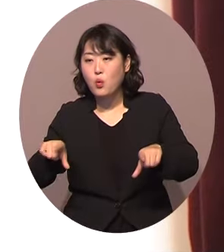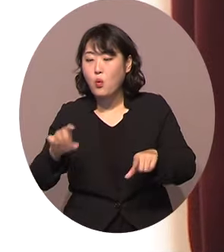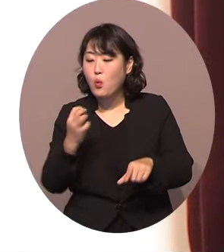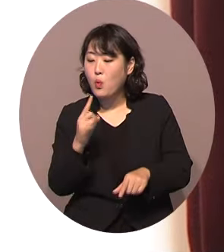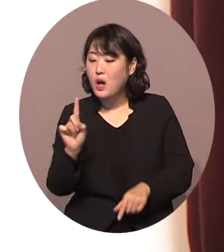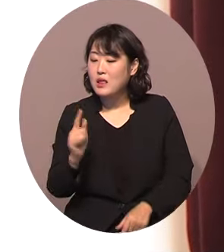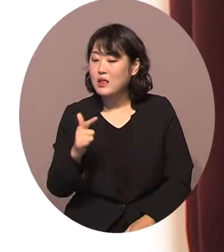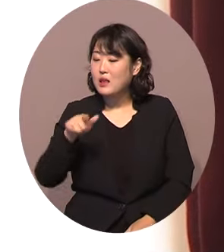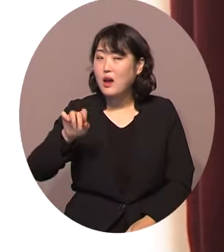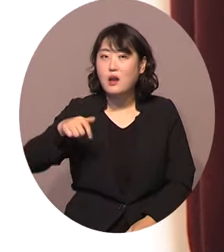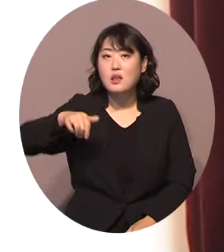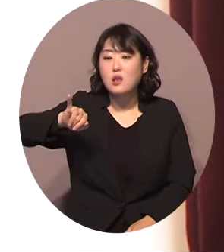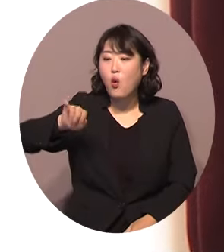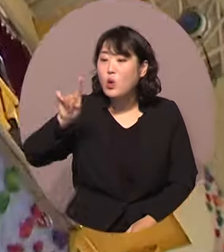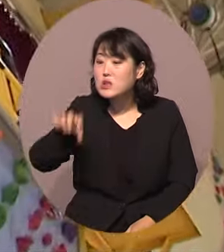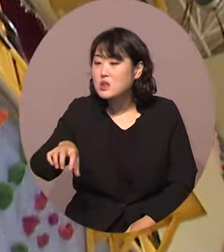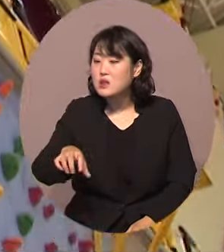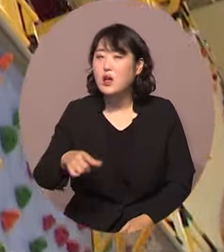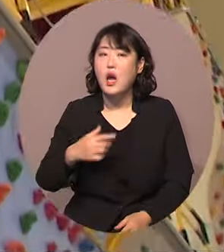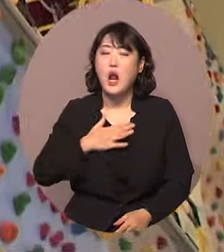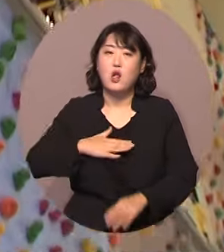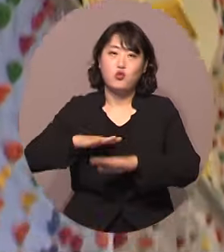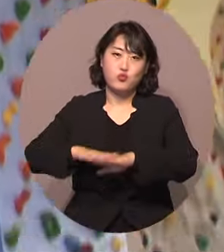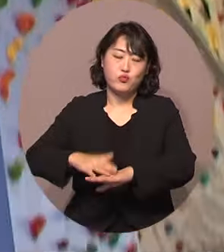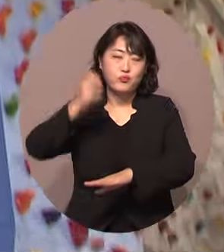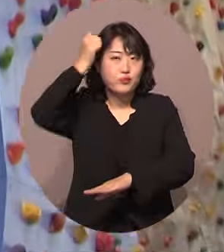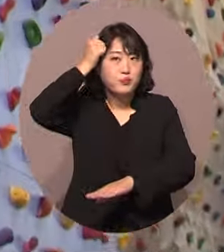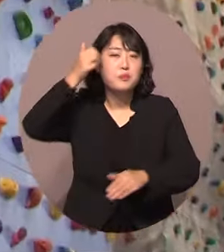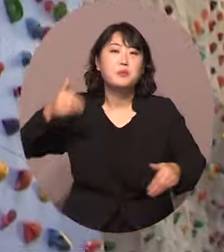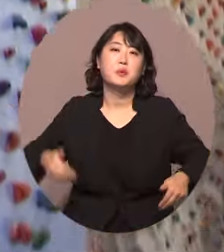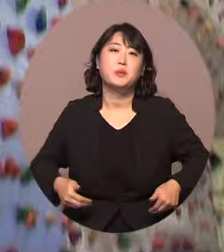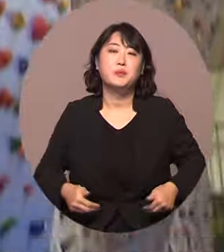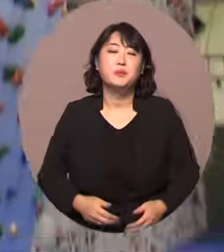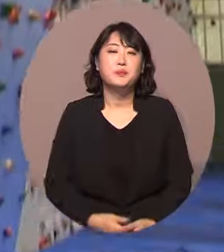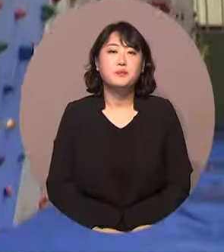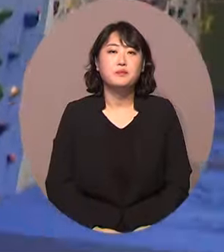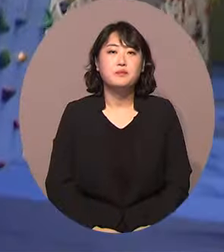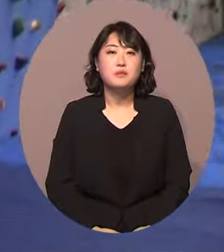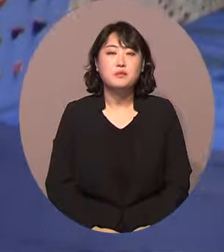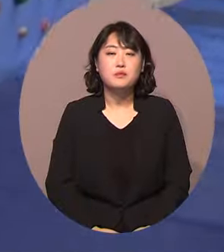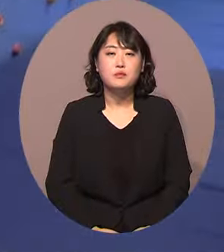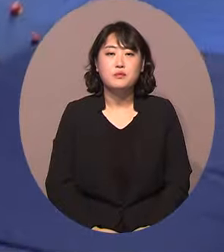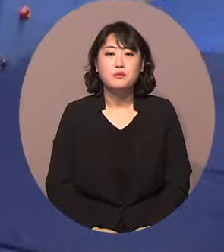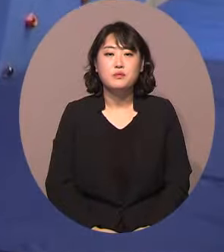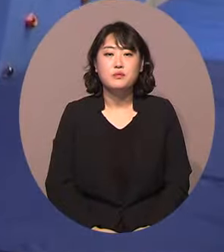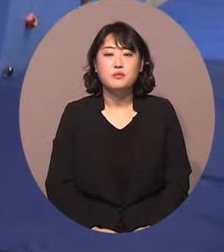기의 위치를 둬야 한다고 당했습니다 MBC 뉴스 성입니다